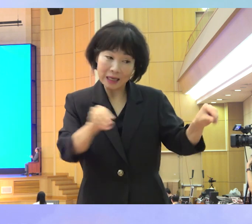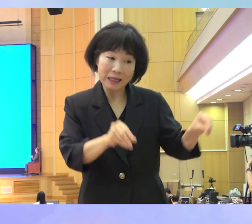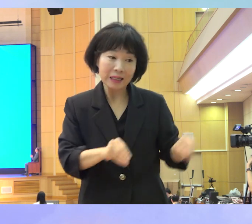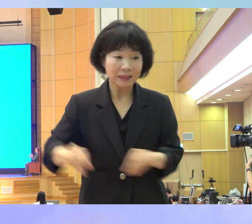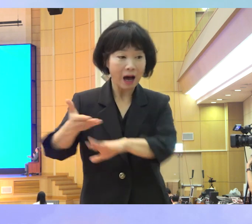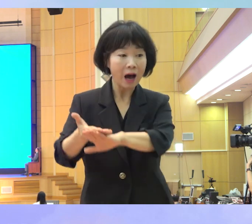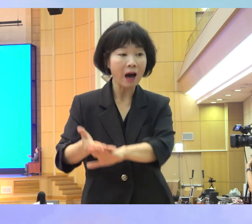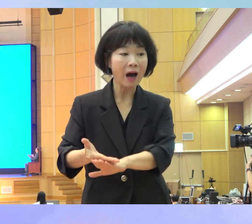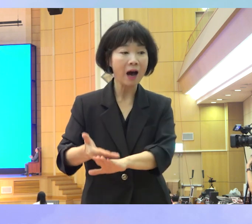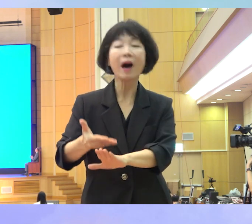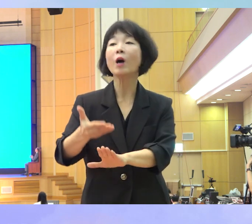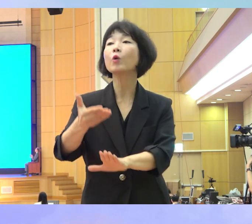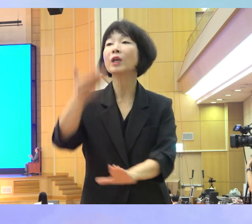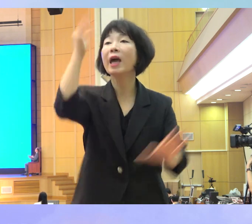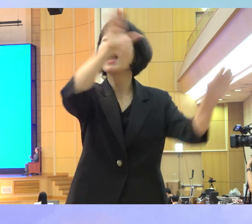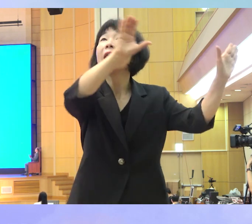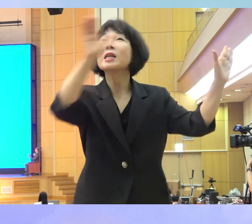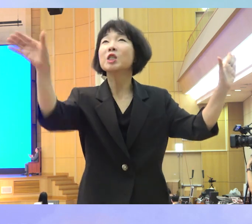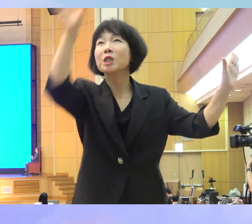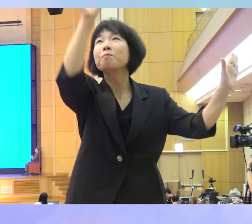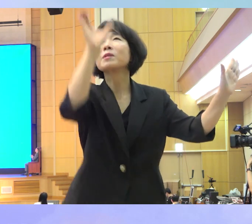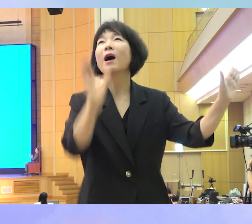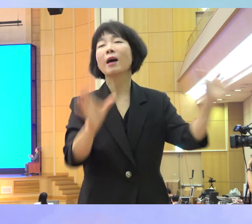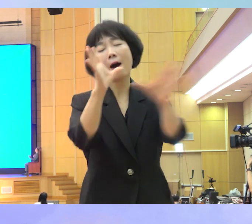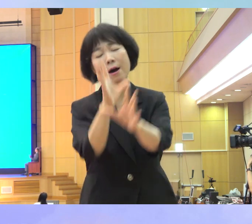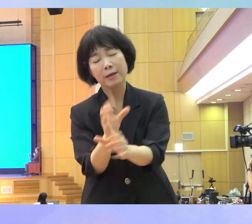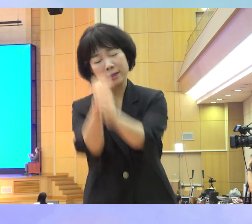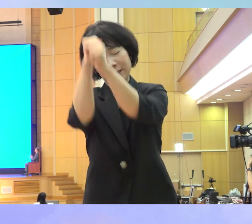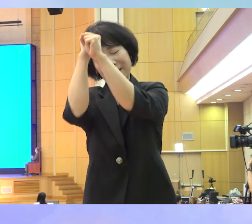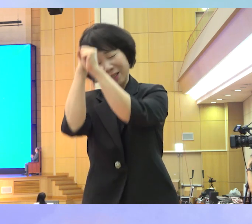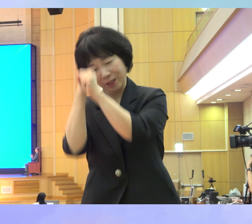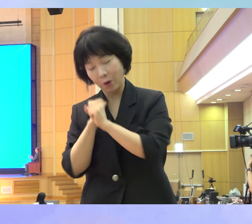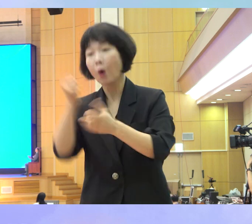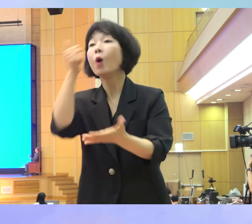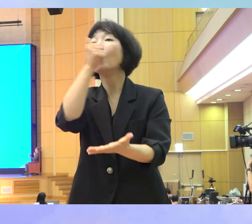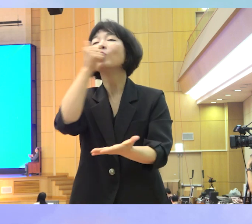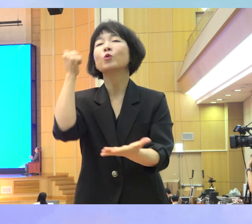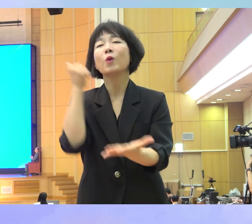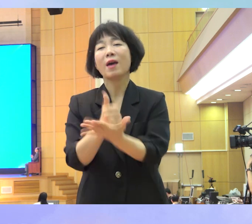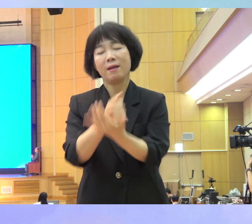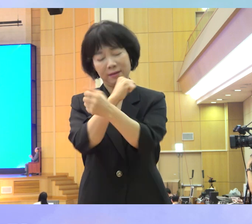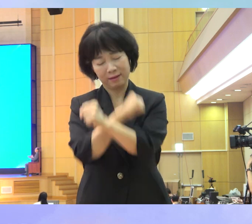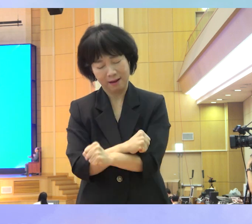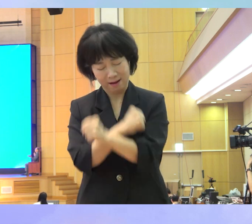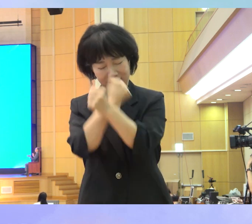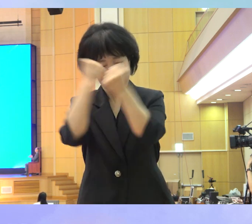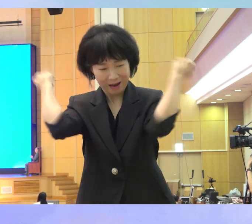버리고 이 땅 위에 십자가를 지시고